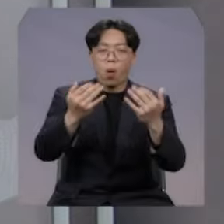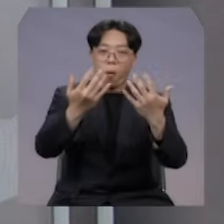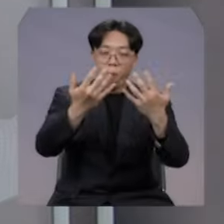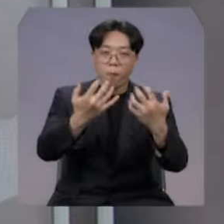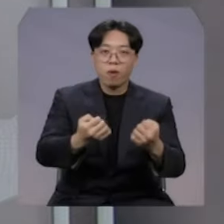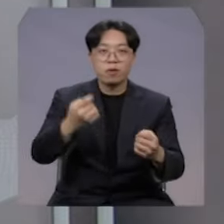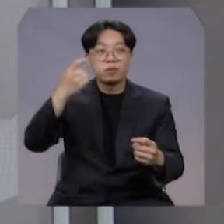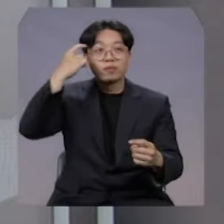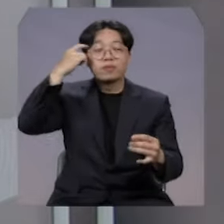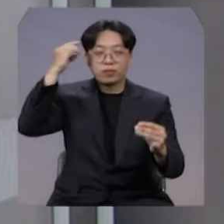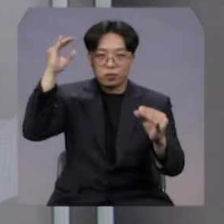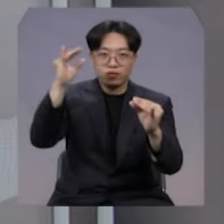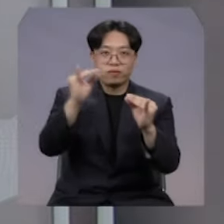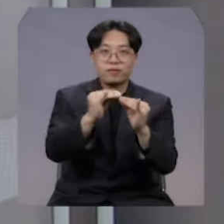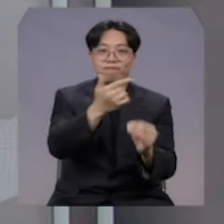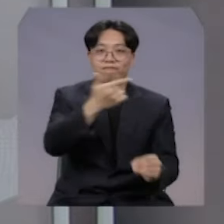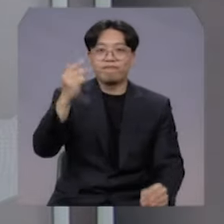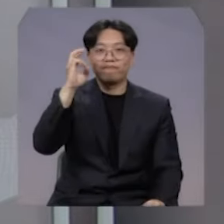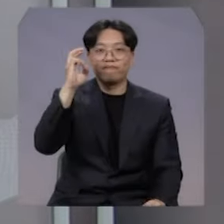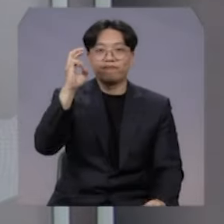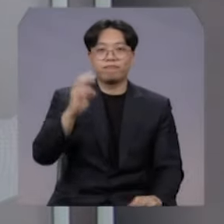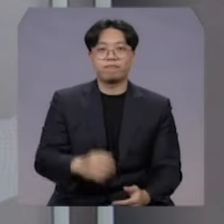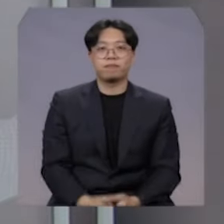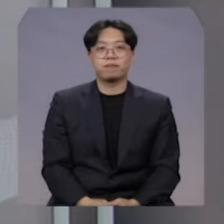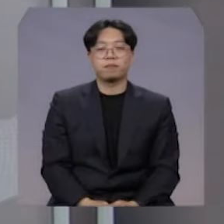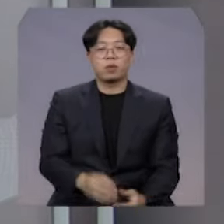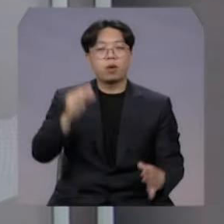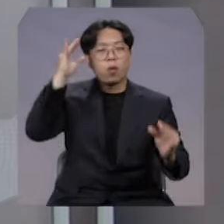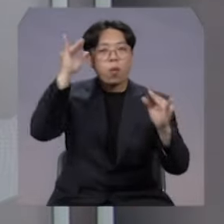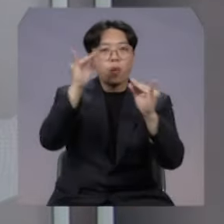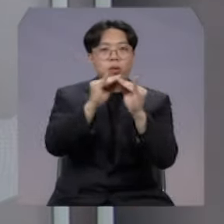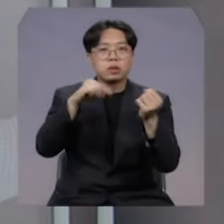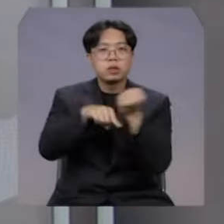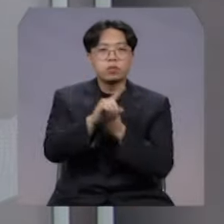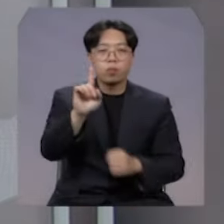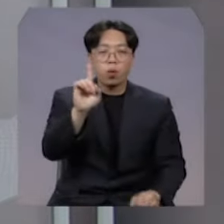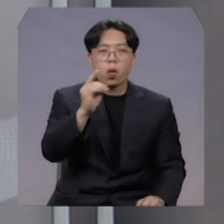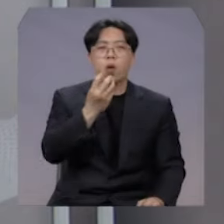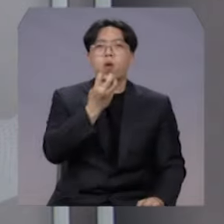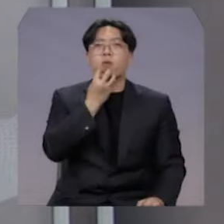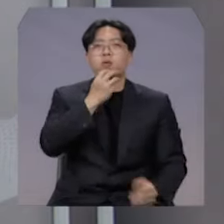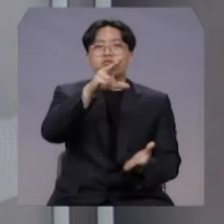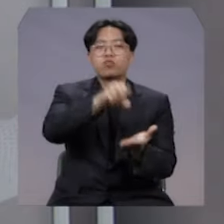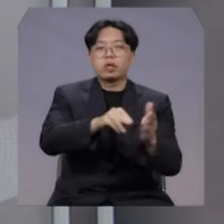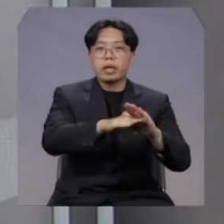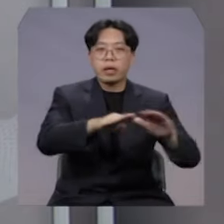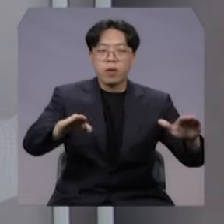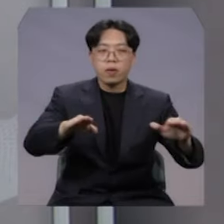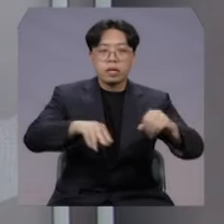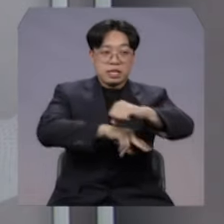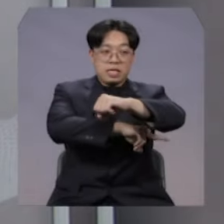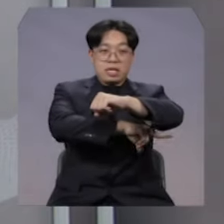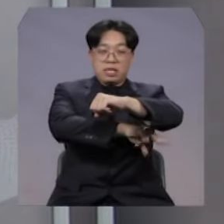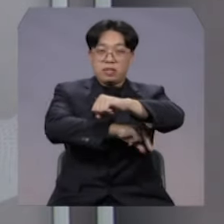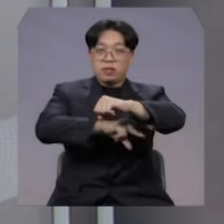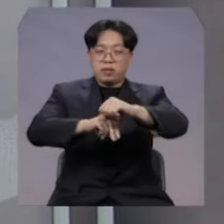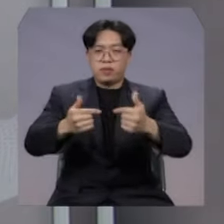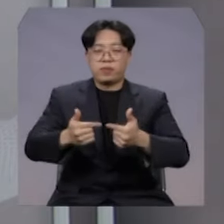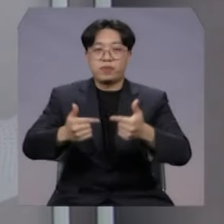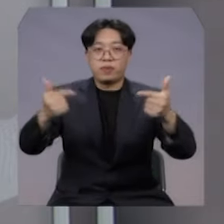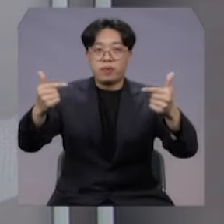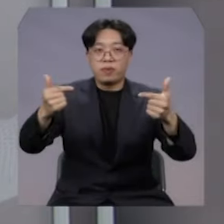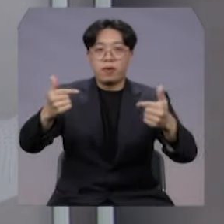찬성할 것이라 확신합니다. 찬성을 한 이유가 교통난 해소, 지하철 연장, 광역버스 연계